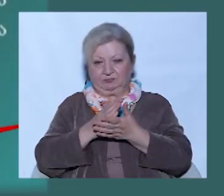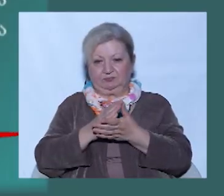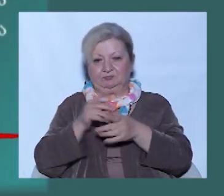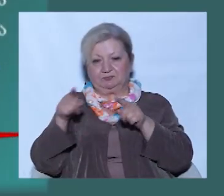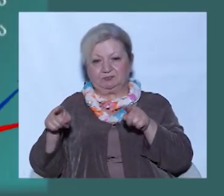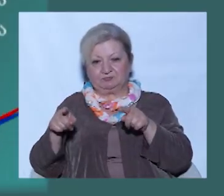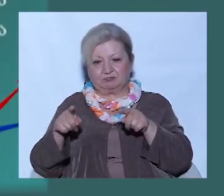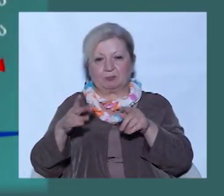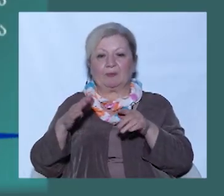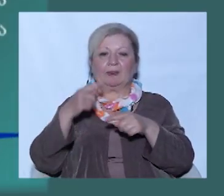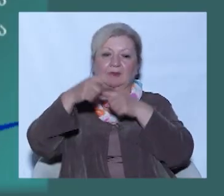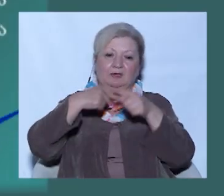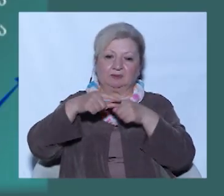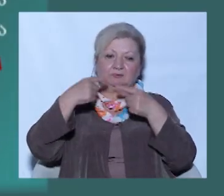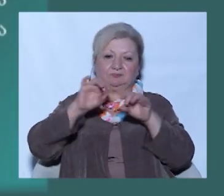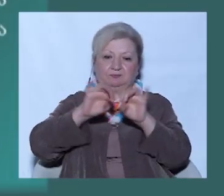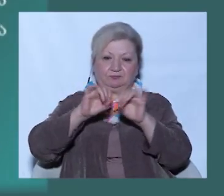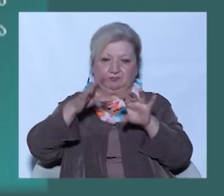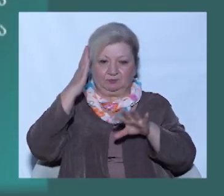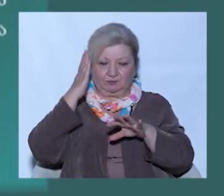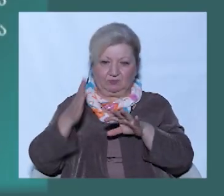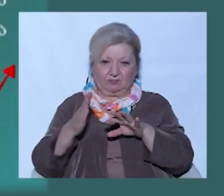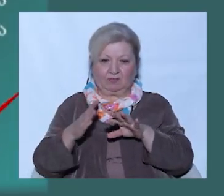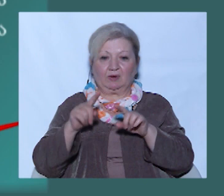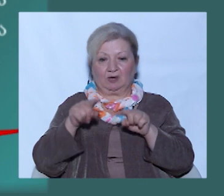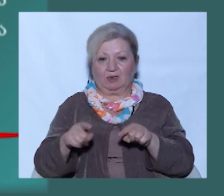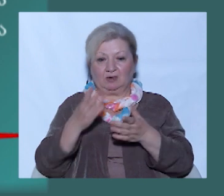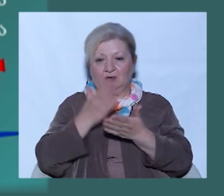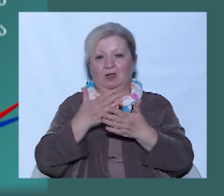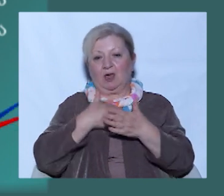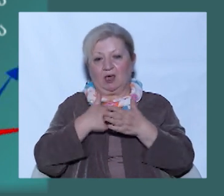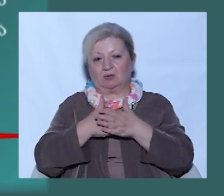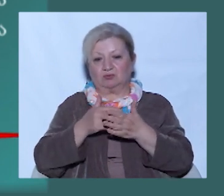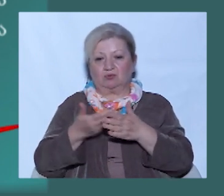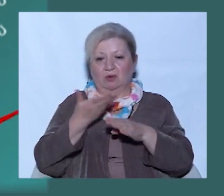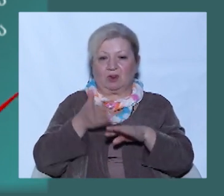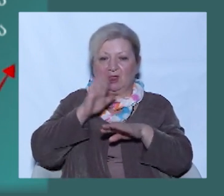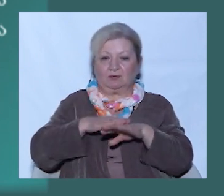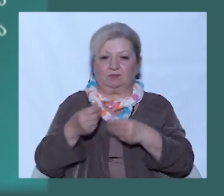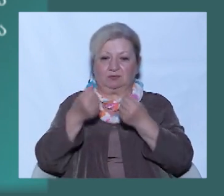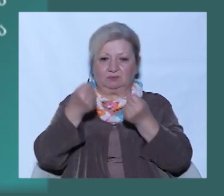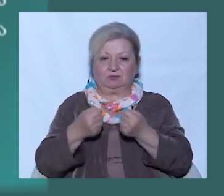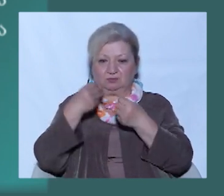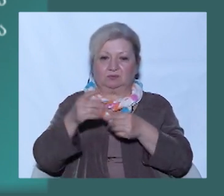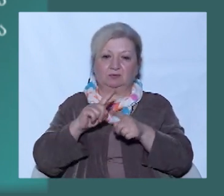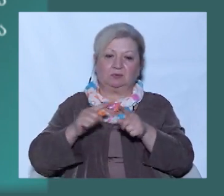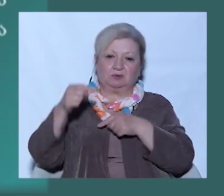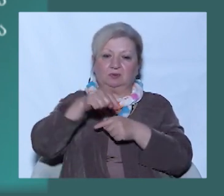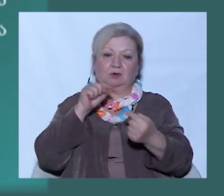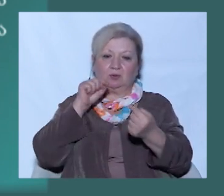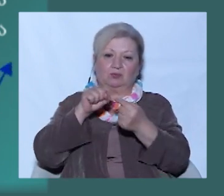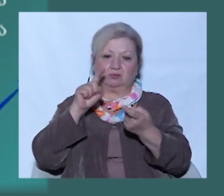ეს თემას ავწდებით, ამაზე შემდგომ ვისაუბრებთ. მოდით იყოს აქტიური დატვირთვა.